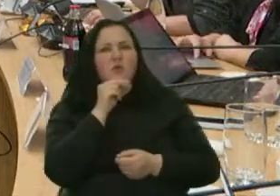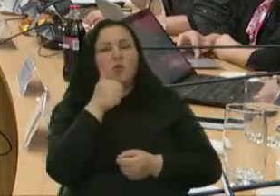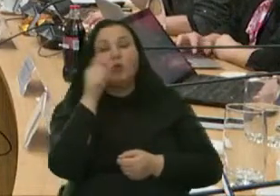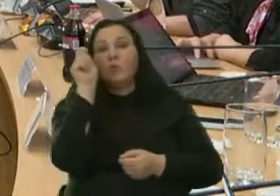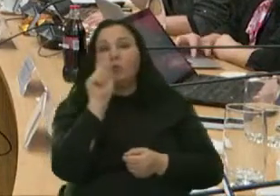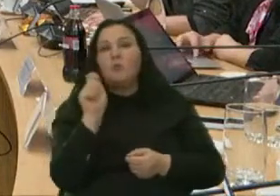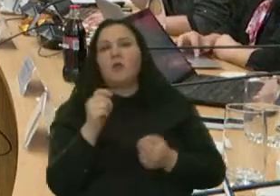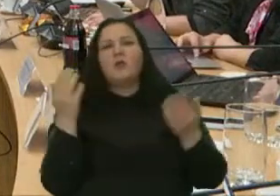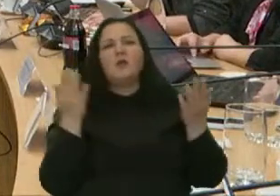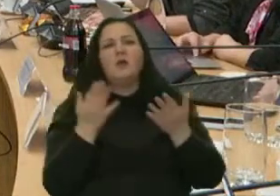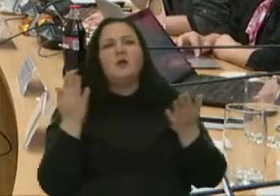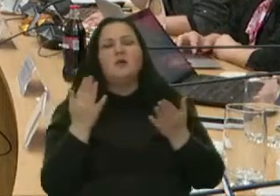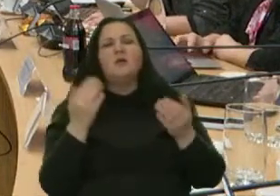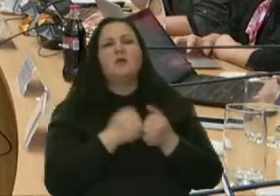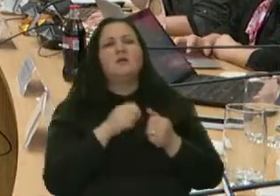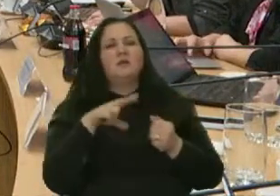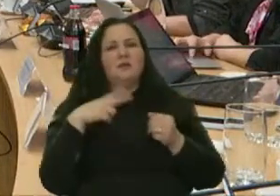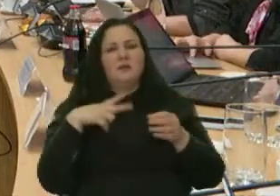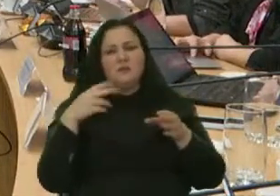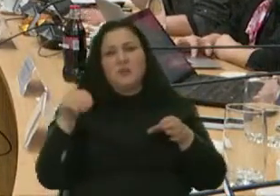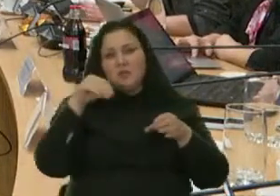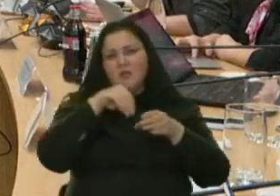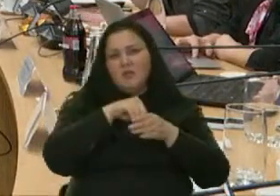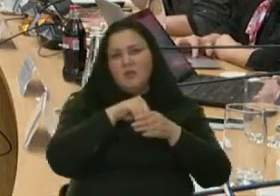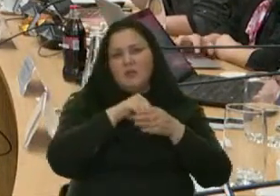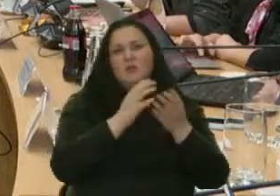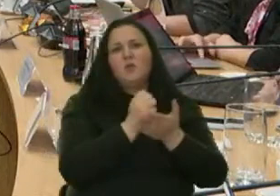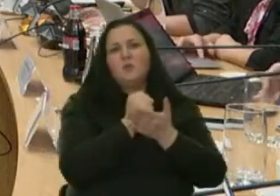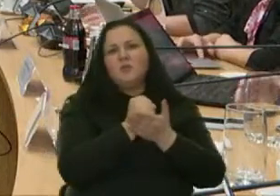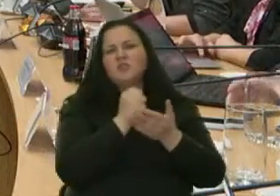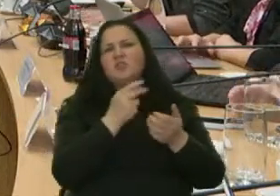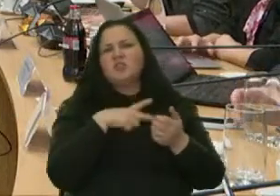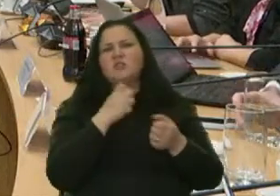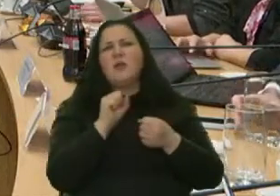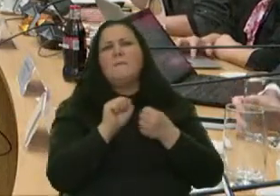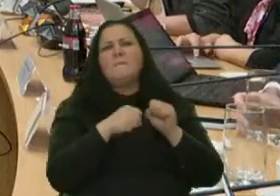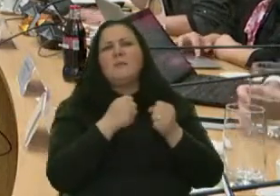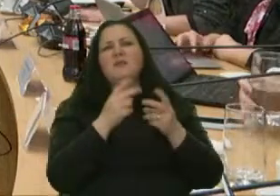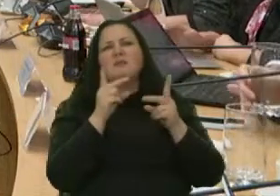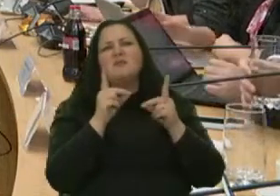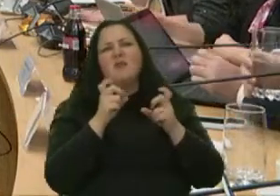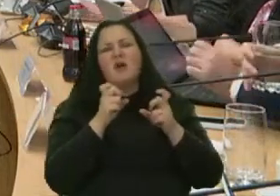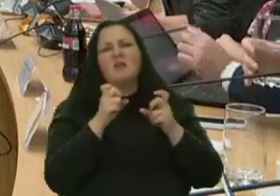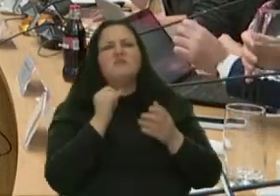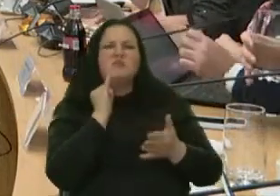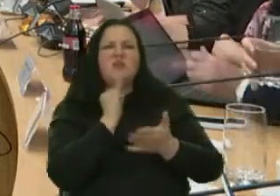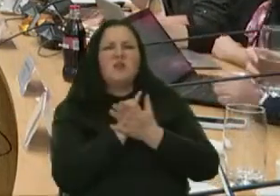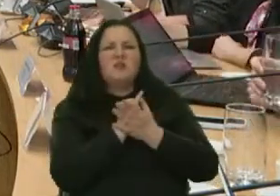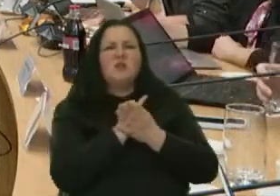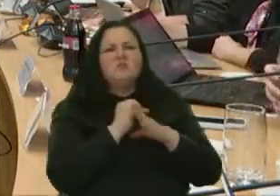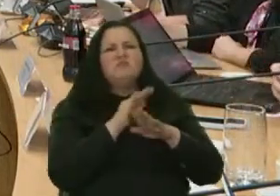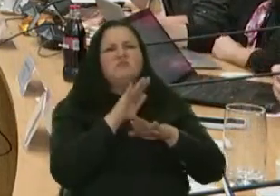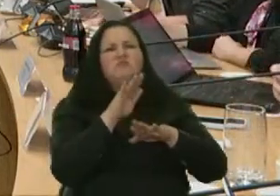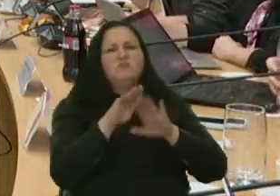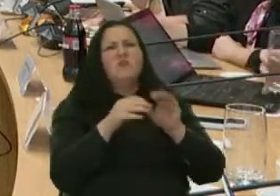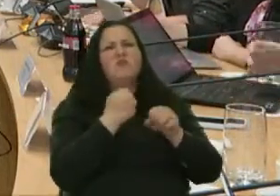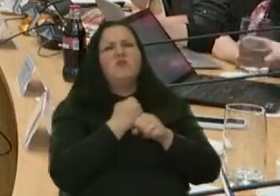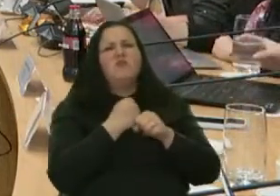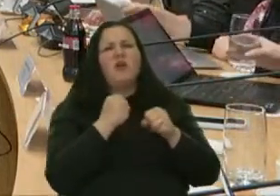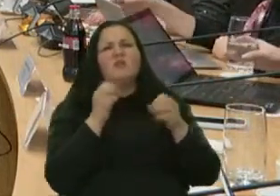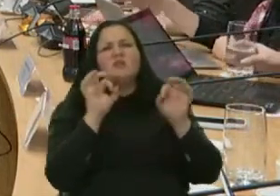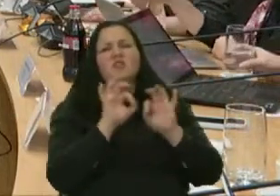proiect care e inclus în buget și pare că se mișcă dar în realitate progresează foarte foarte încet și anume